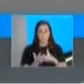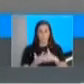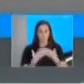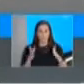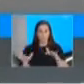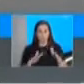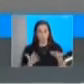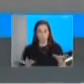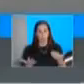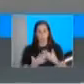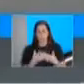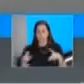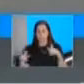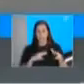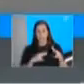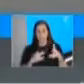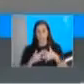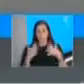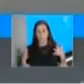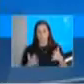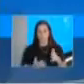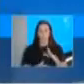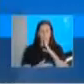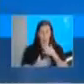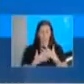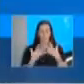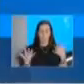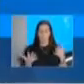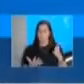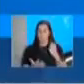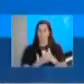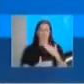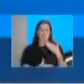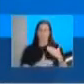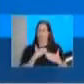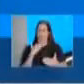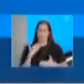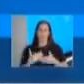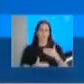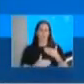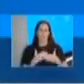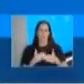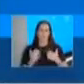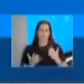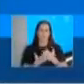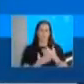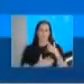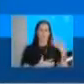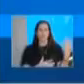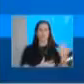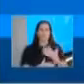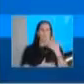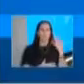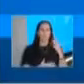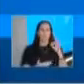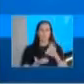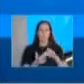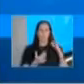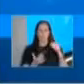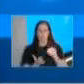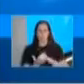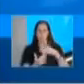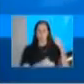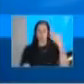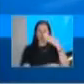בגלל שאין ממשלה, בגלל קיצוץ מאוד גדול. המכת מוות הזאת זה כבר תהליך שהולך במשך שנים וקורה. מאז דוח